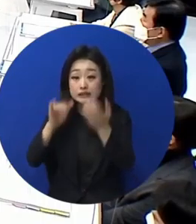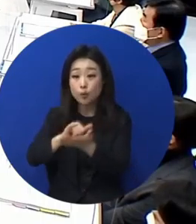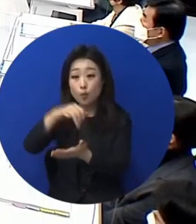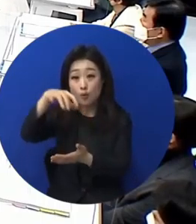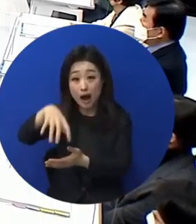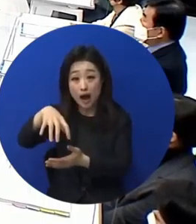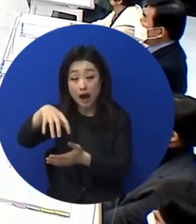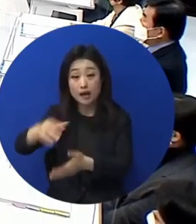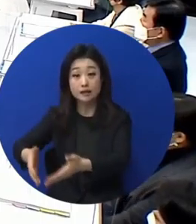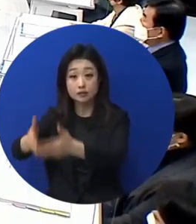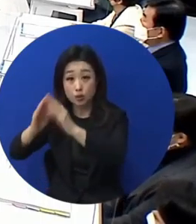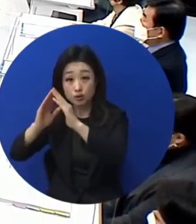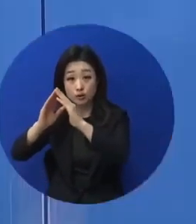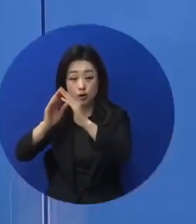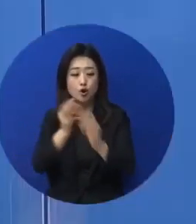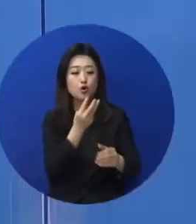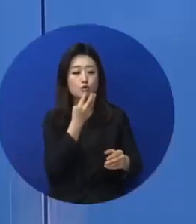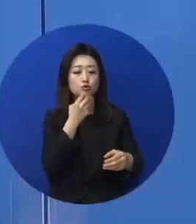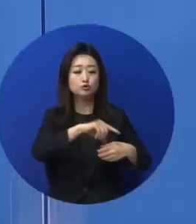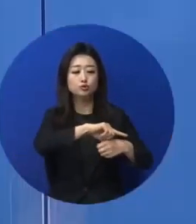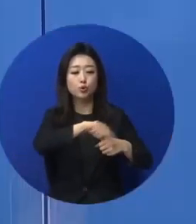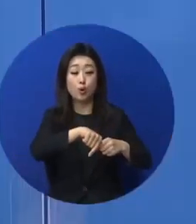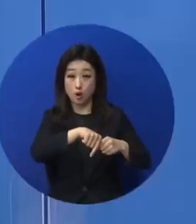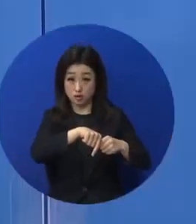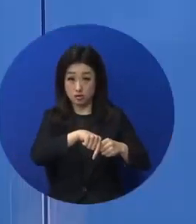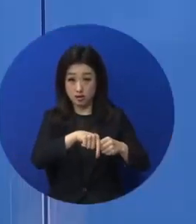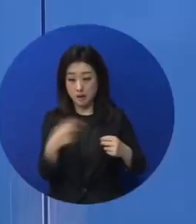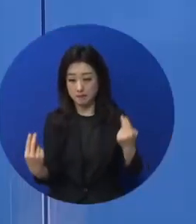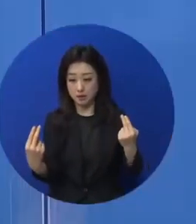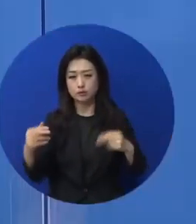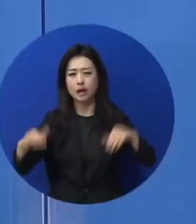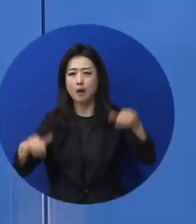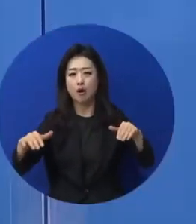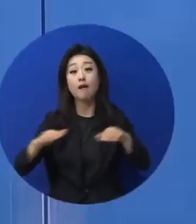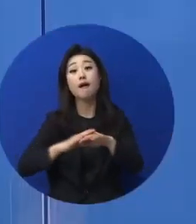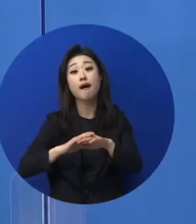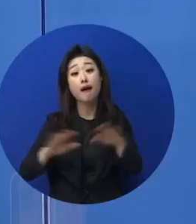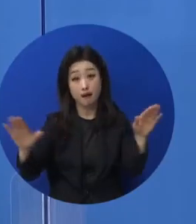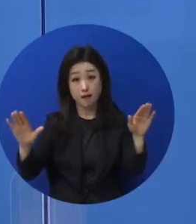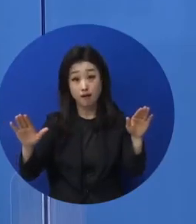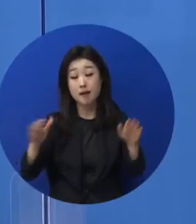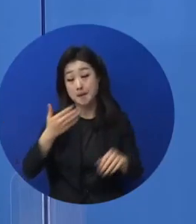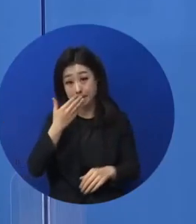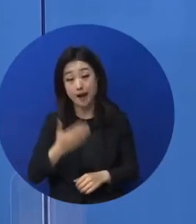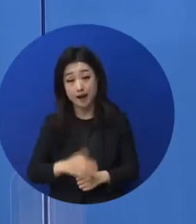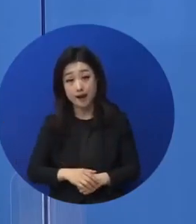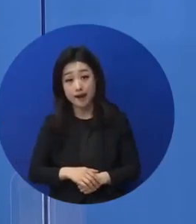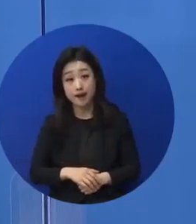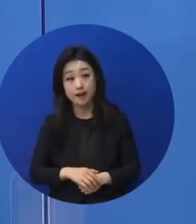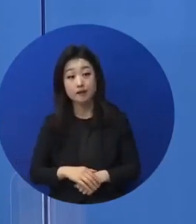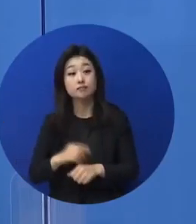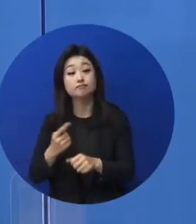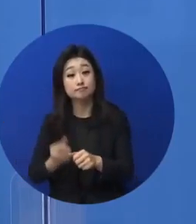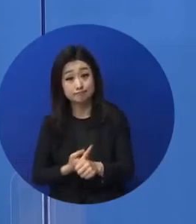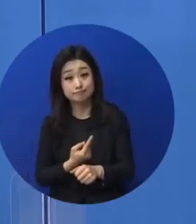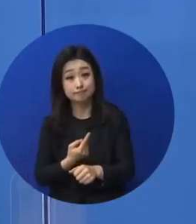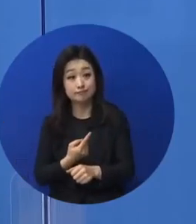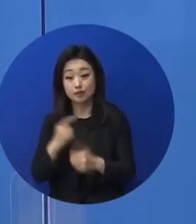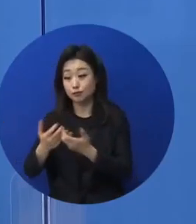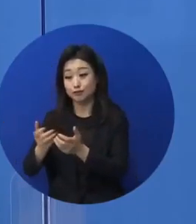수도권의 특권주의 그리고 지방에 대한 차별, 불평등이 해소되는 경험을 하게 될 것입니다. 그렇게 본다면